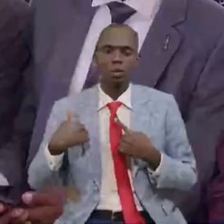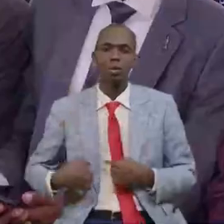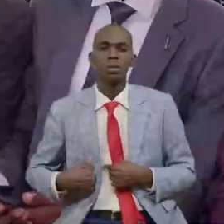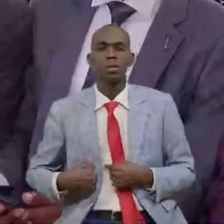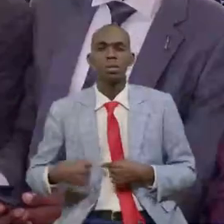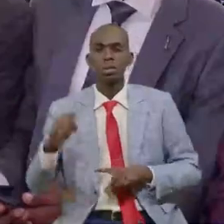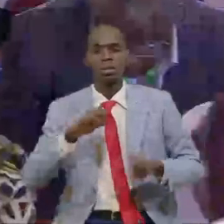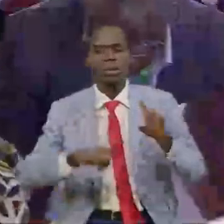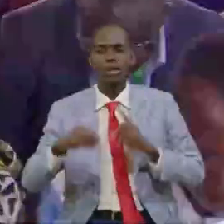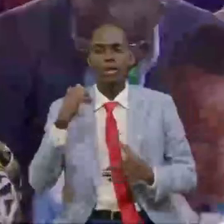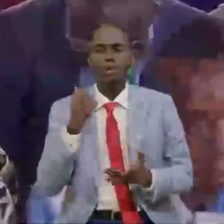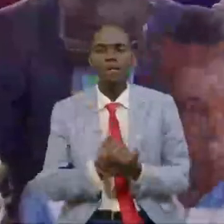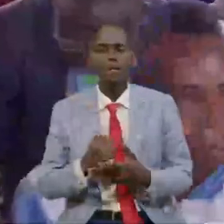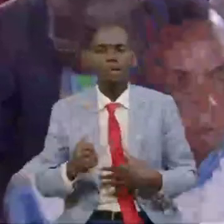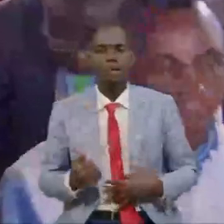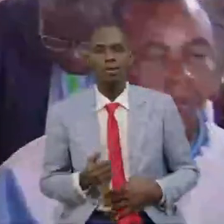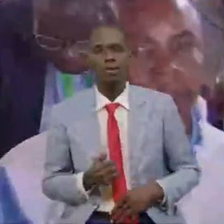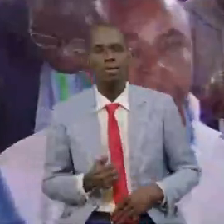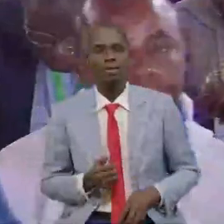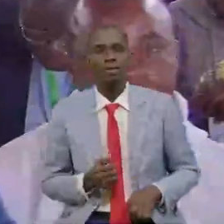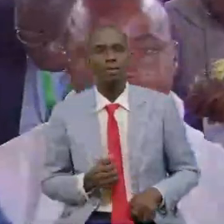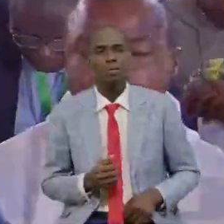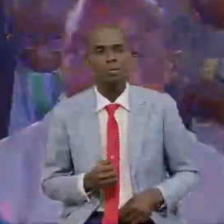Donnez-moi un bon amen.